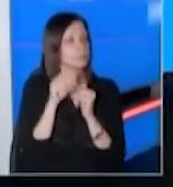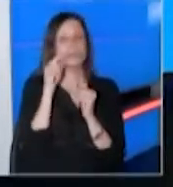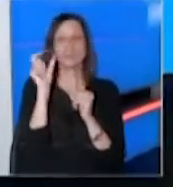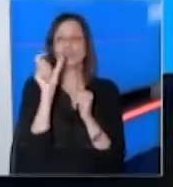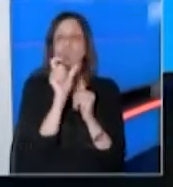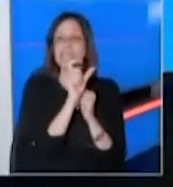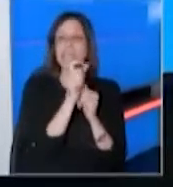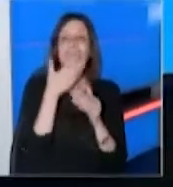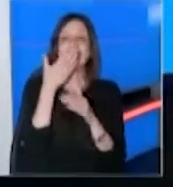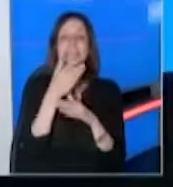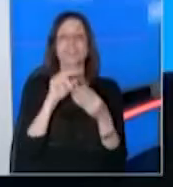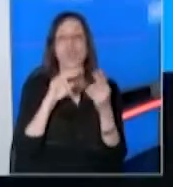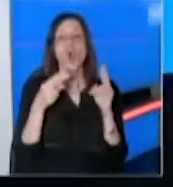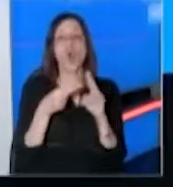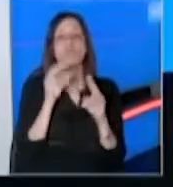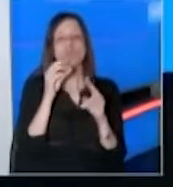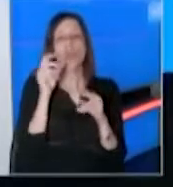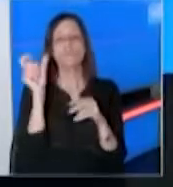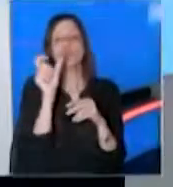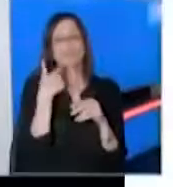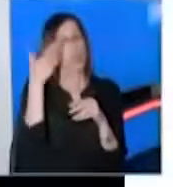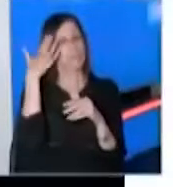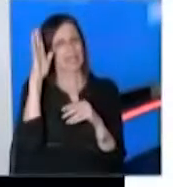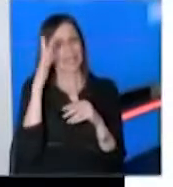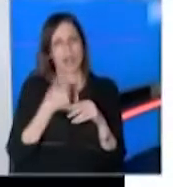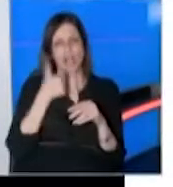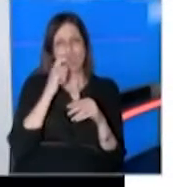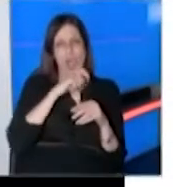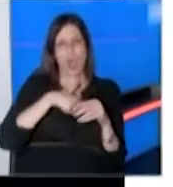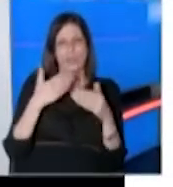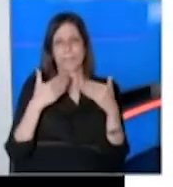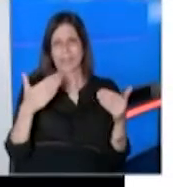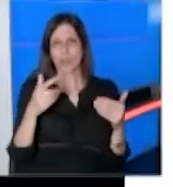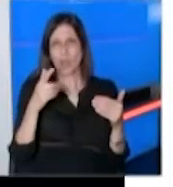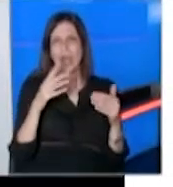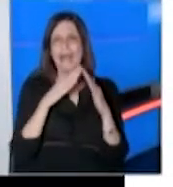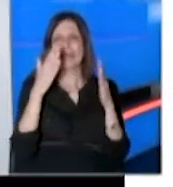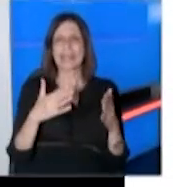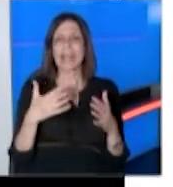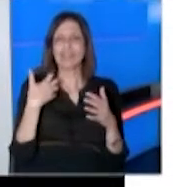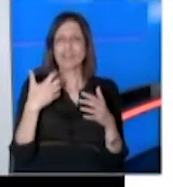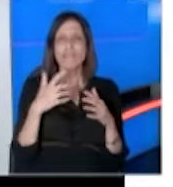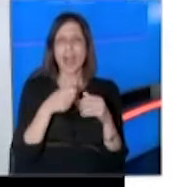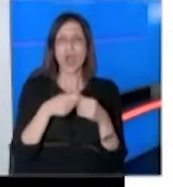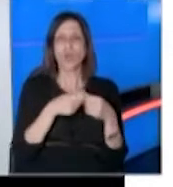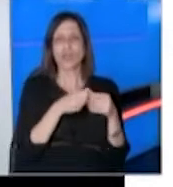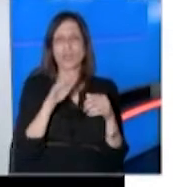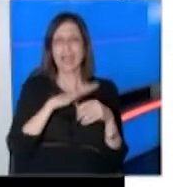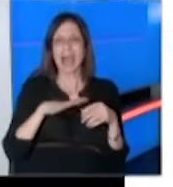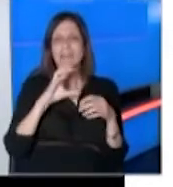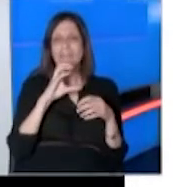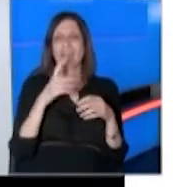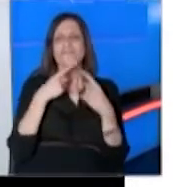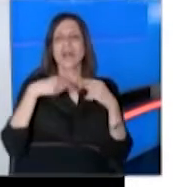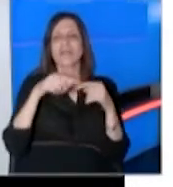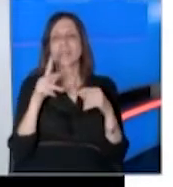מושגים, אנחנו נכנסים פה לעולם שלם של טרמינולוגיה שלא מוכר לראשי עיירות הפיתוח. למשל, קרן השפע לאגודות במרחב הכפרי, ועדת הפרוגרמות. מי